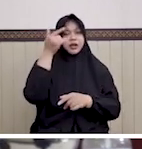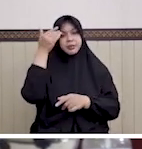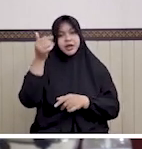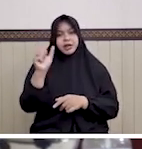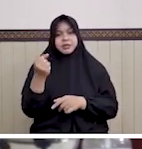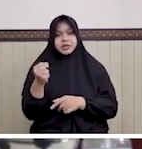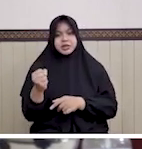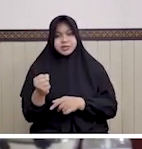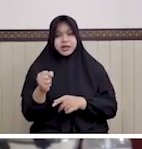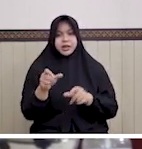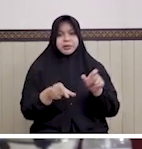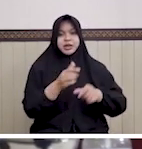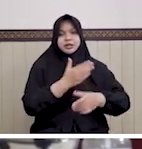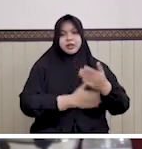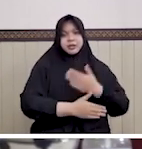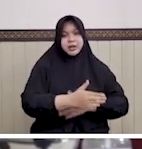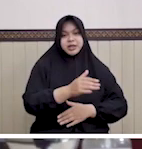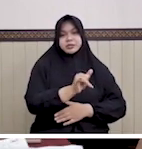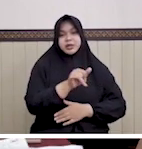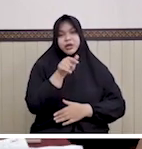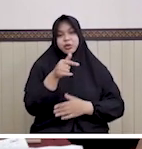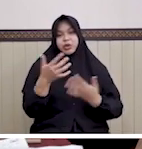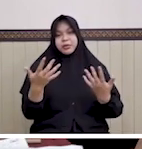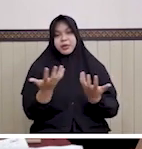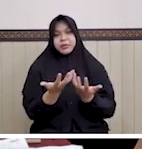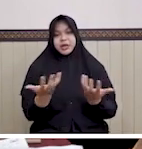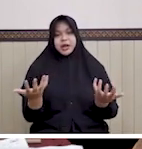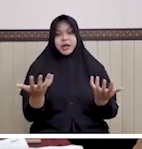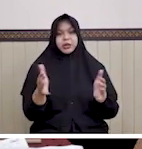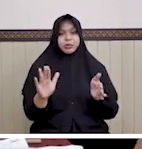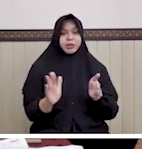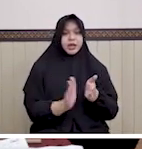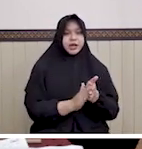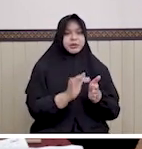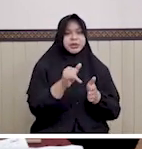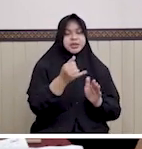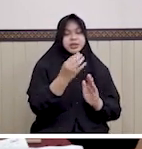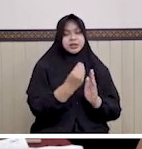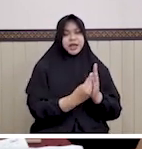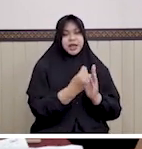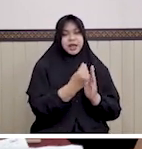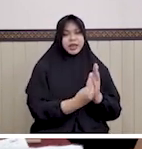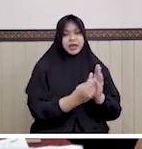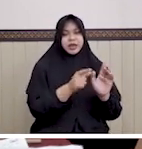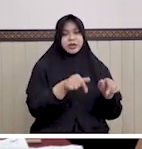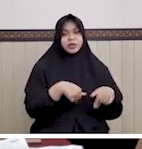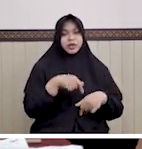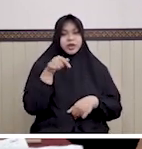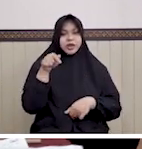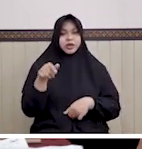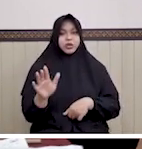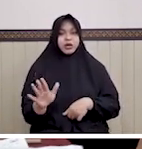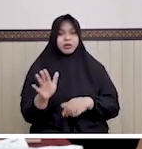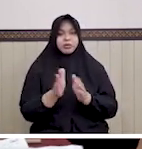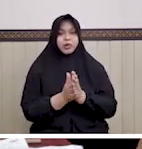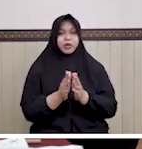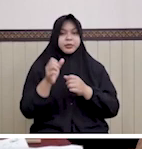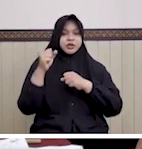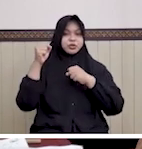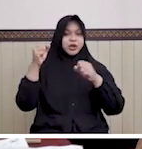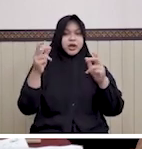dengan penyandang disabilitas seperti itu apa bedanya kan punya melekatnya boleh menjadi syarat ya jadi sarat dan itu di pohon